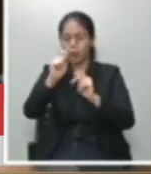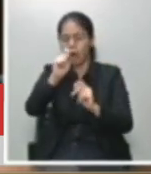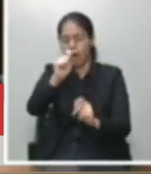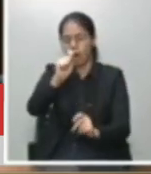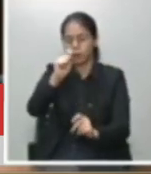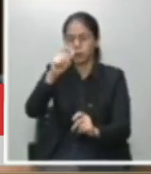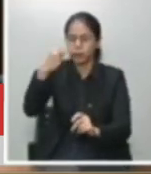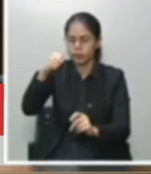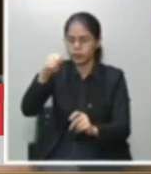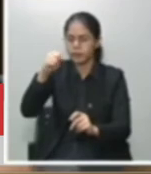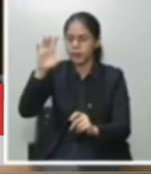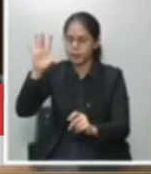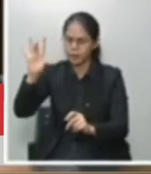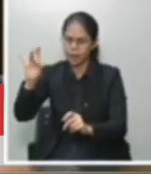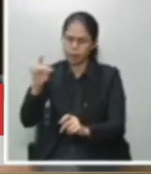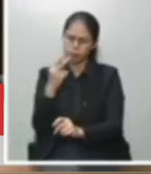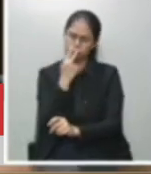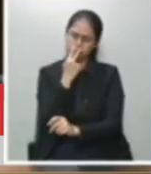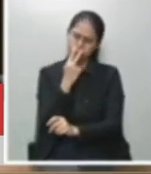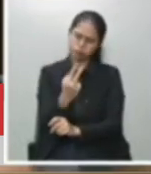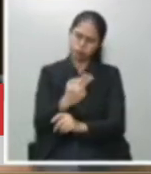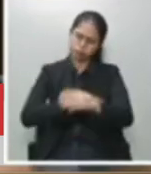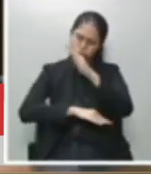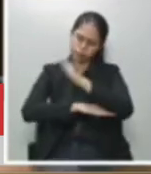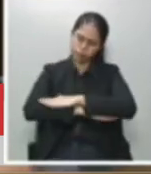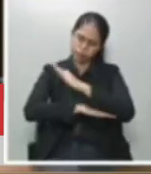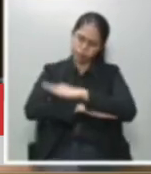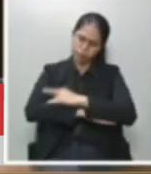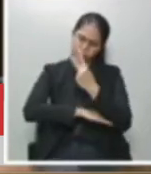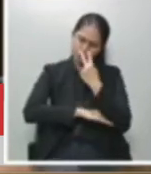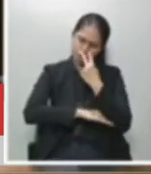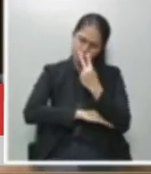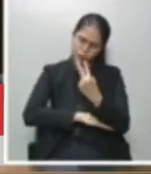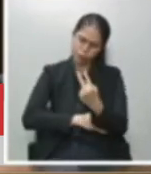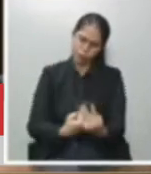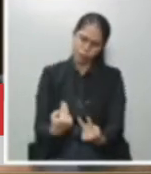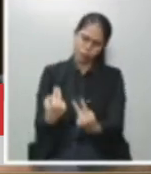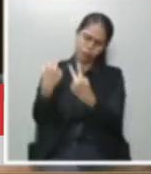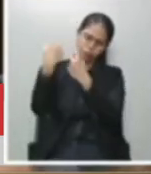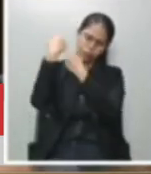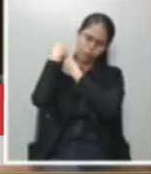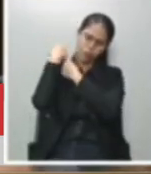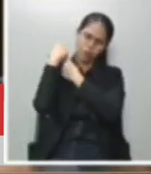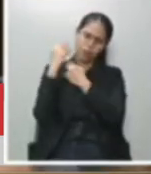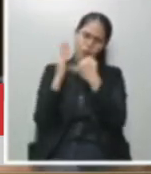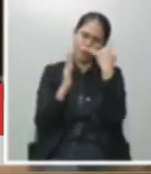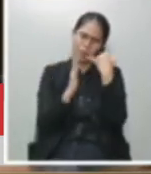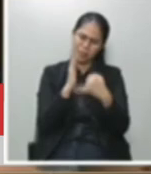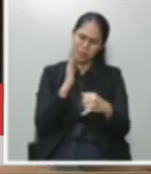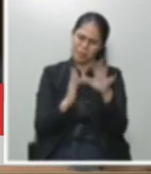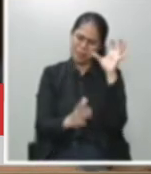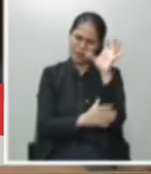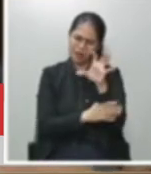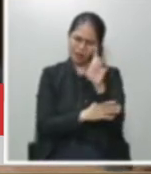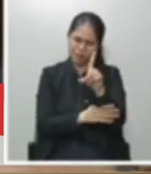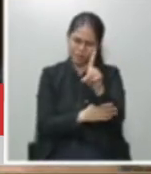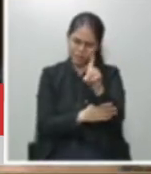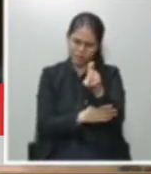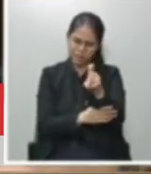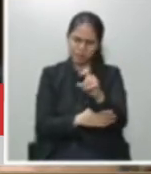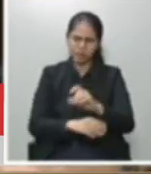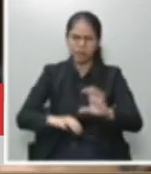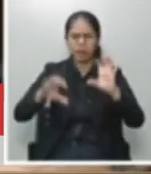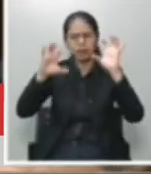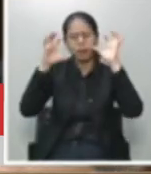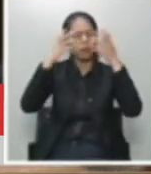ศฉบับเนี้ยผมดูว่ามันเป็นกฎหมายที่มีผลย้อนหลังที่มีโทษทางอาญานะฮะมันไม่น่าใช้บังคับได้แต่รัฐบาลก็ละ